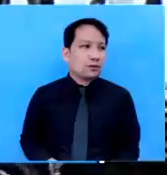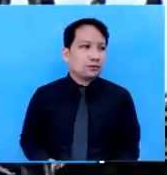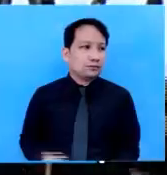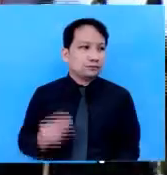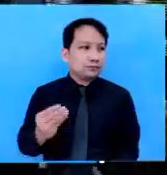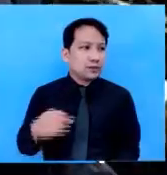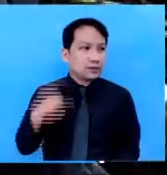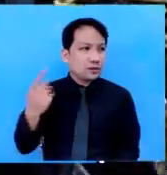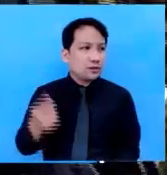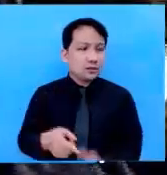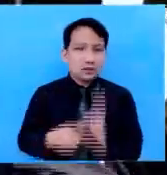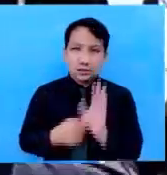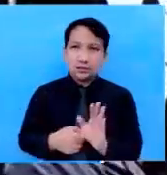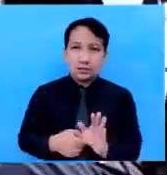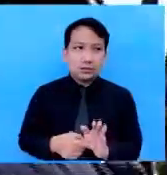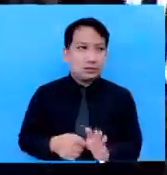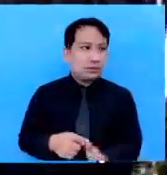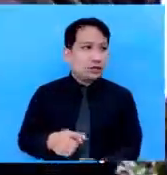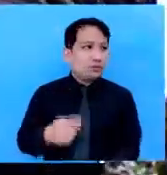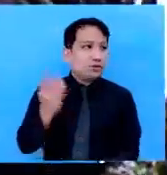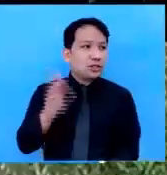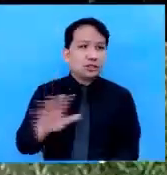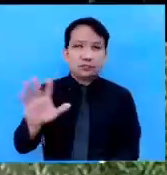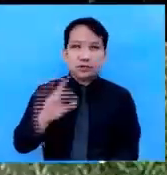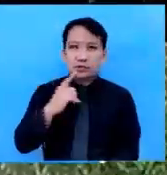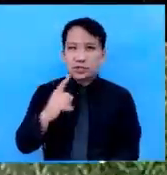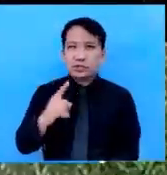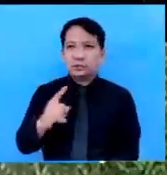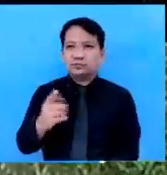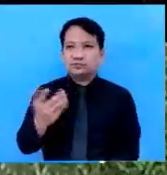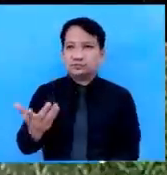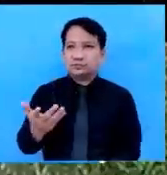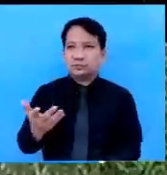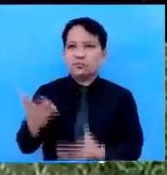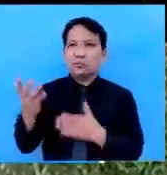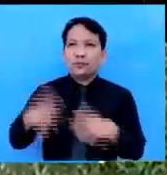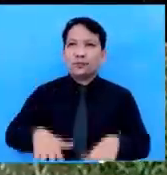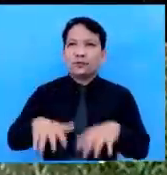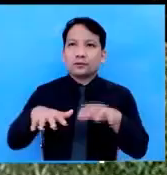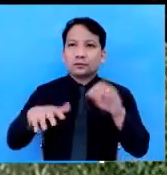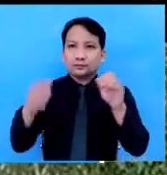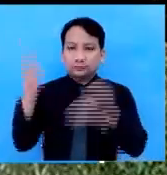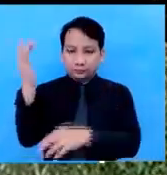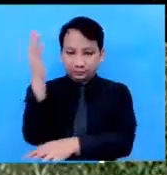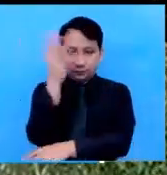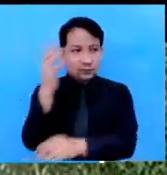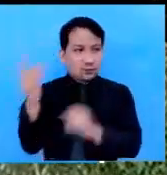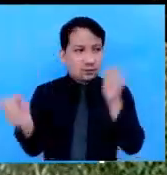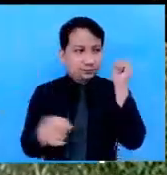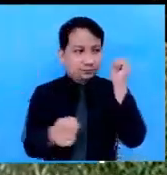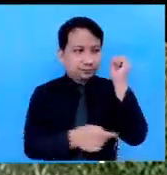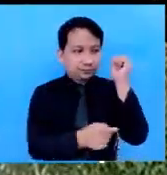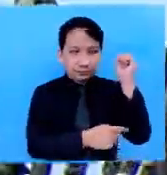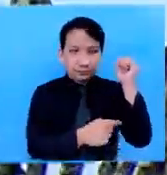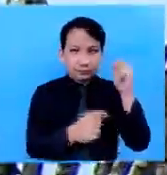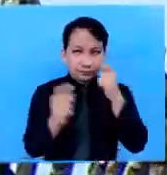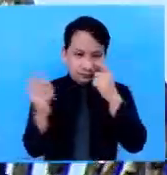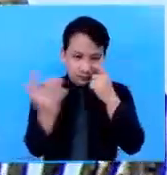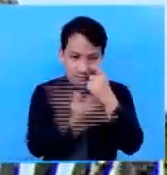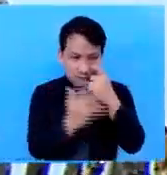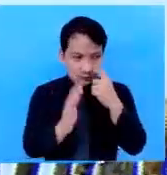Matapos ang halos isang taong paghihintay, nagsimula ng mag-ani ang magtutubong si Mang Jesse rito sa Negros Occidental.